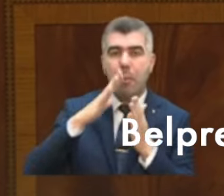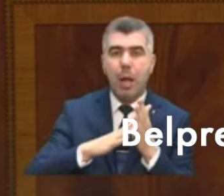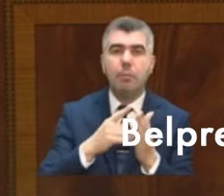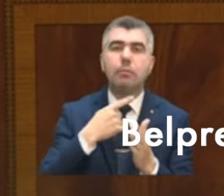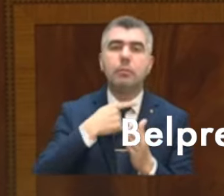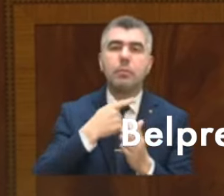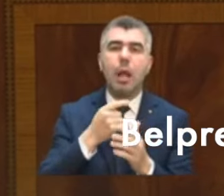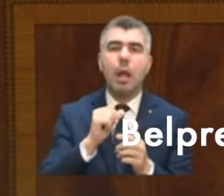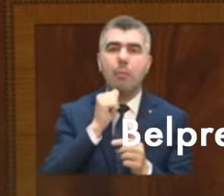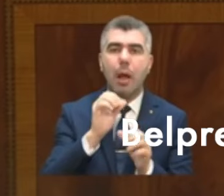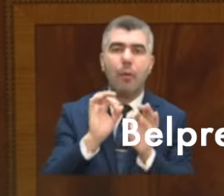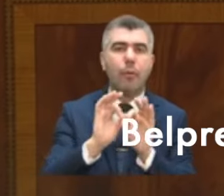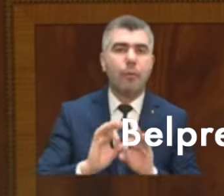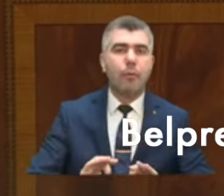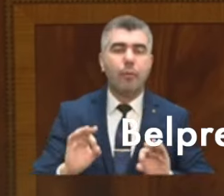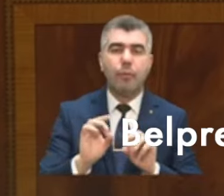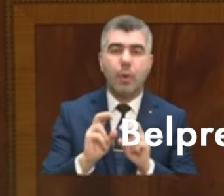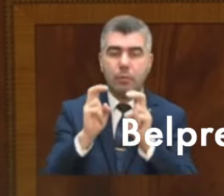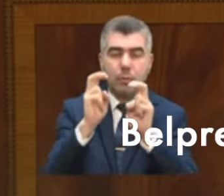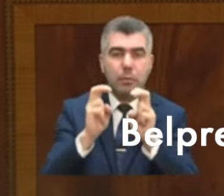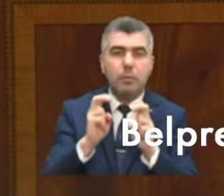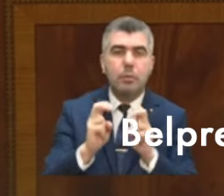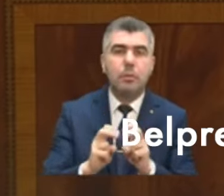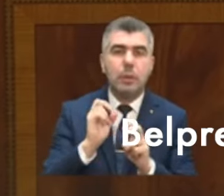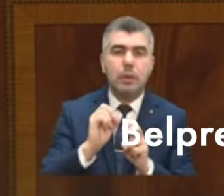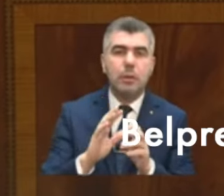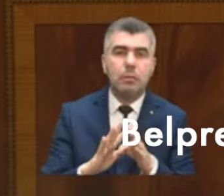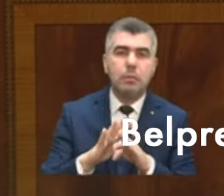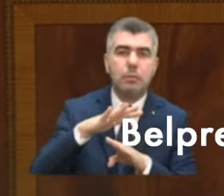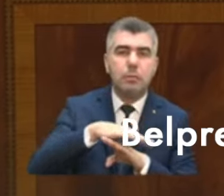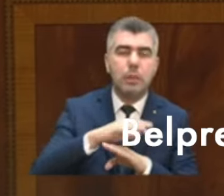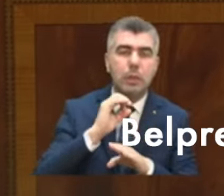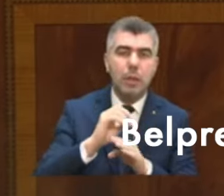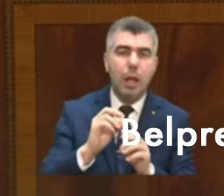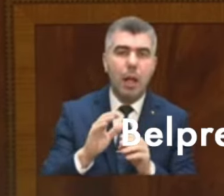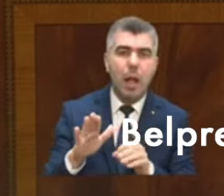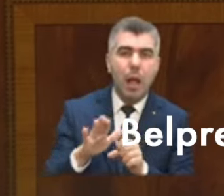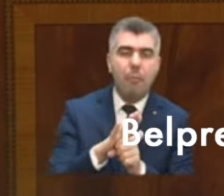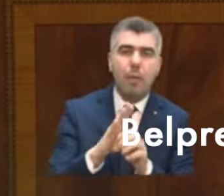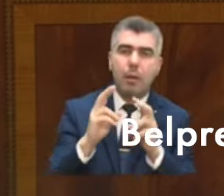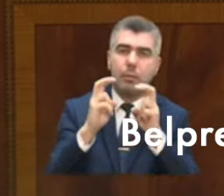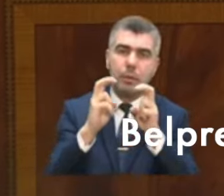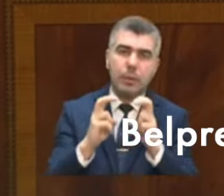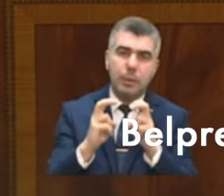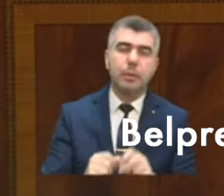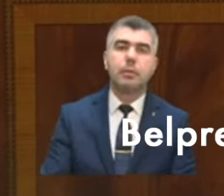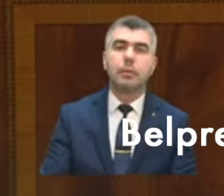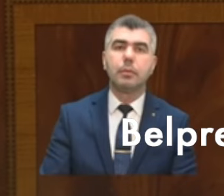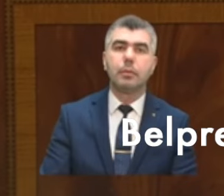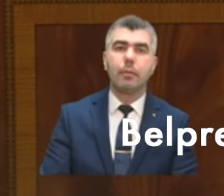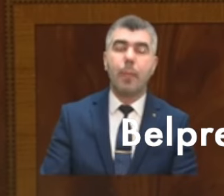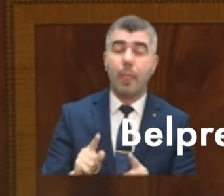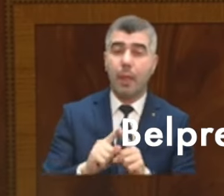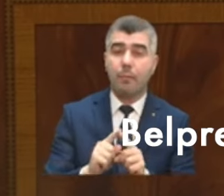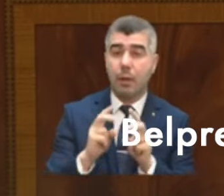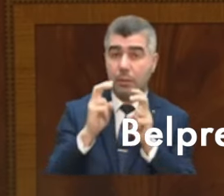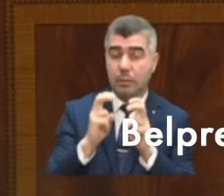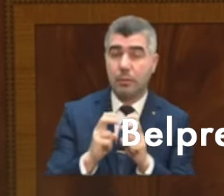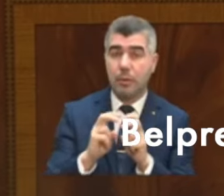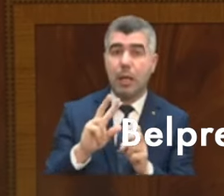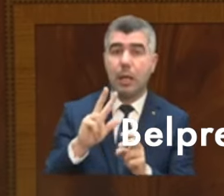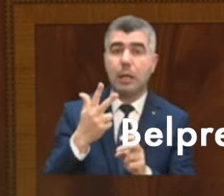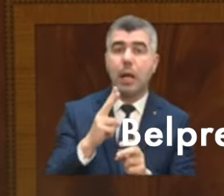ظل تسجيل تراجع كبير وغير مسبوق على مستوى حقينه السدود والمنشات الماليه حيث تراجعت الى